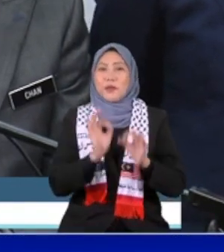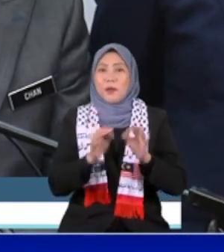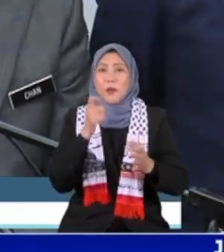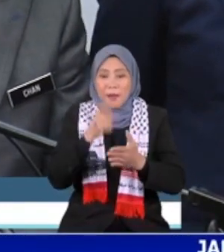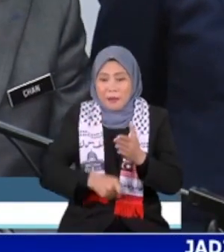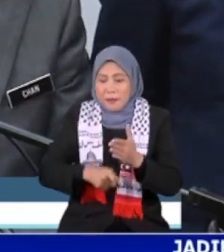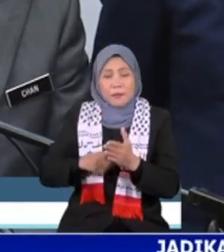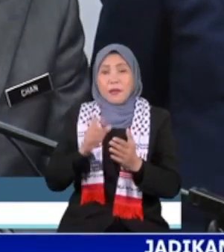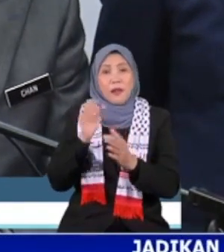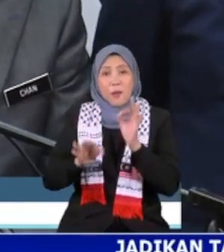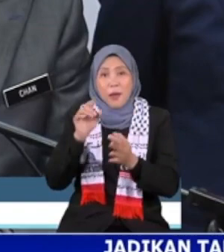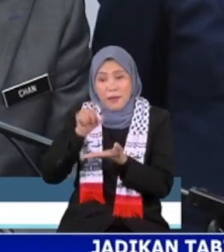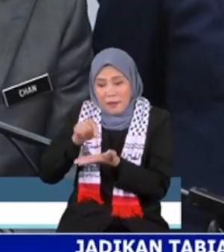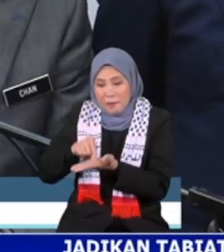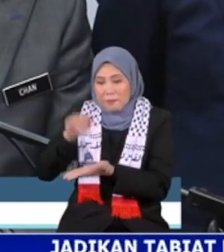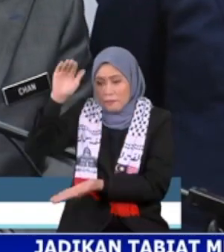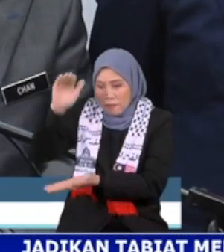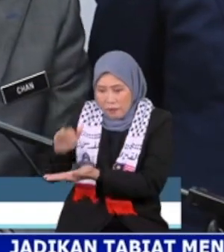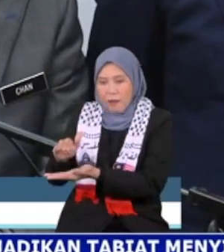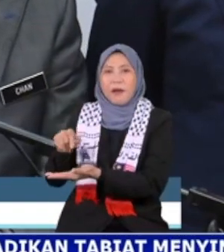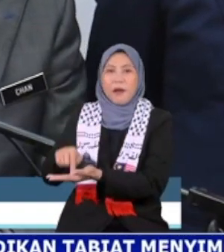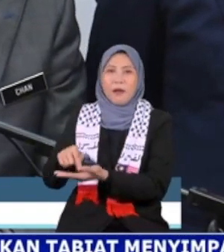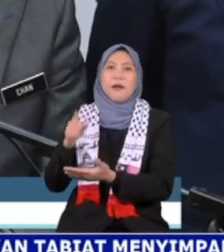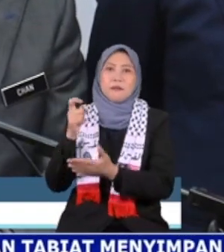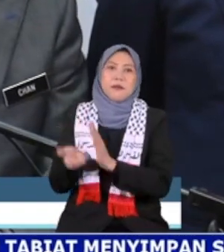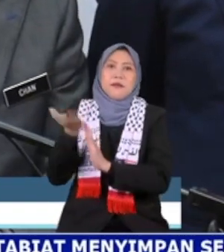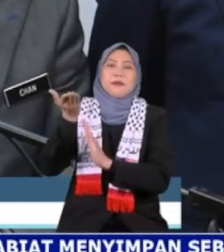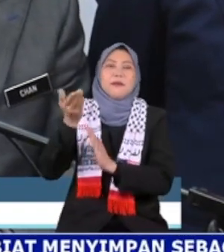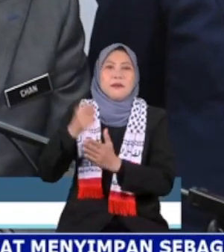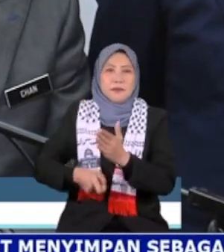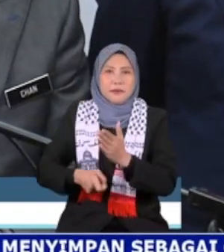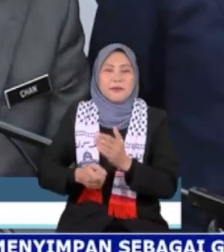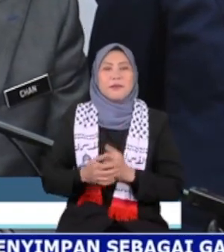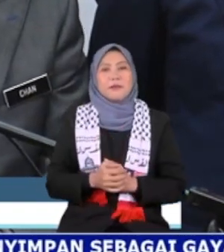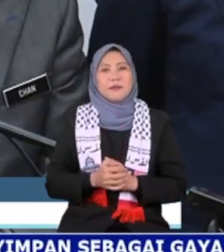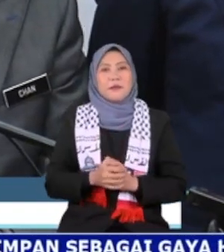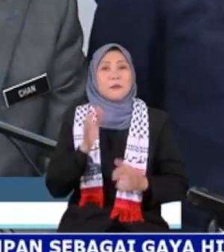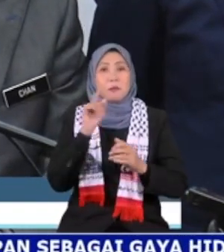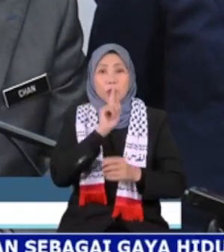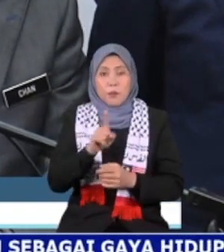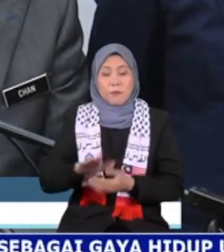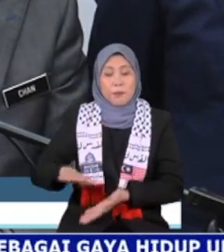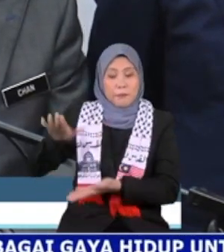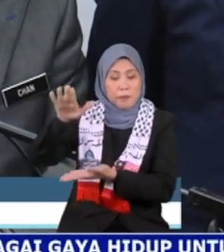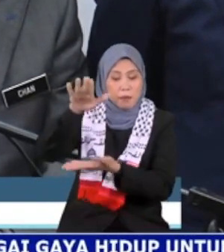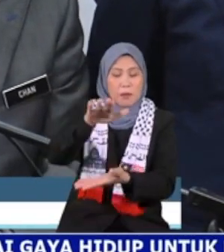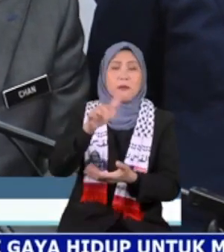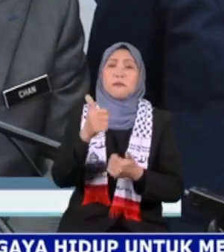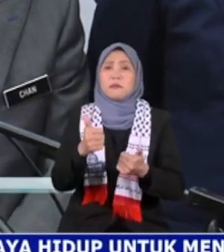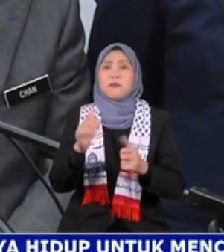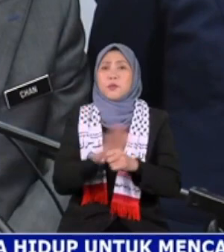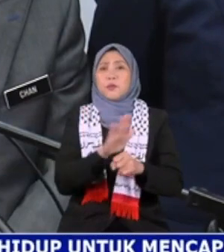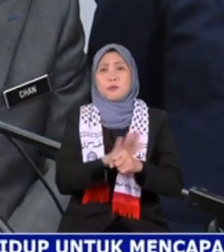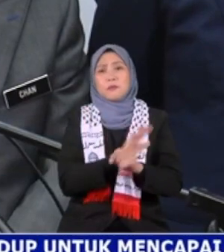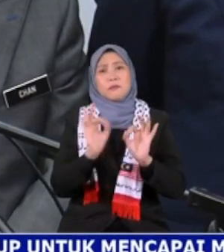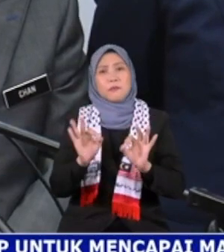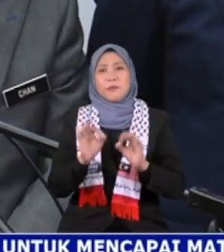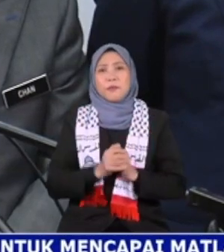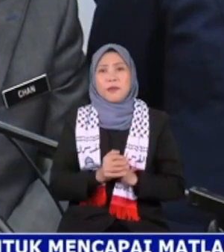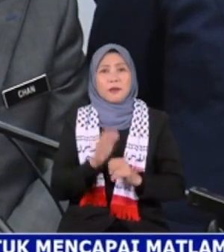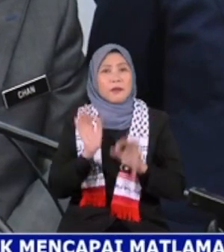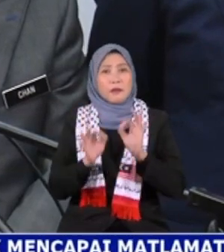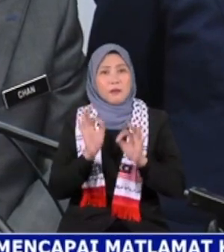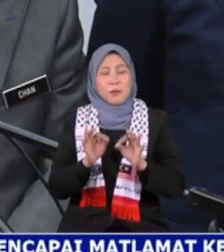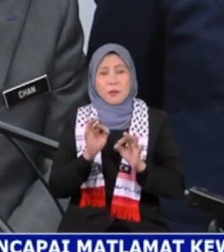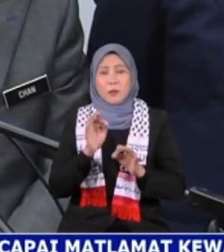bila bekalan tidak cukup sekarang pihak pembekal menjamin bahawa pembekalnya cukup dan kalau berlaku